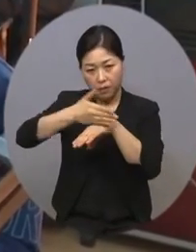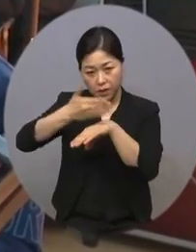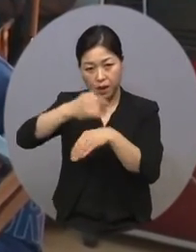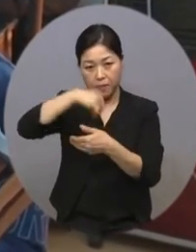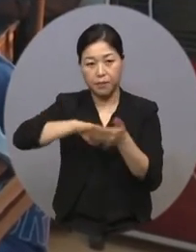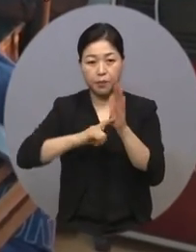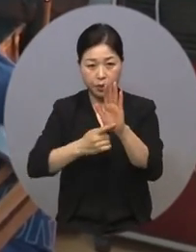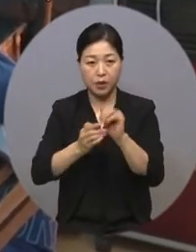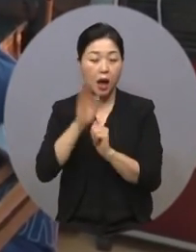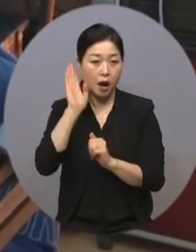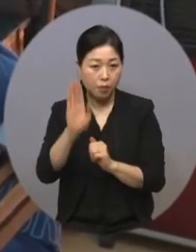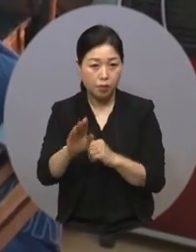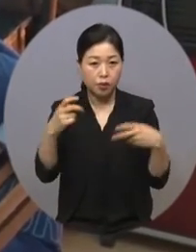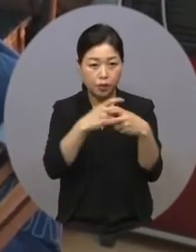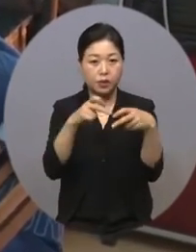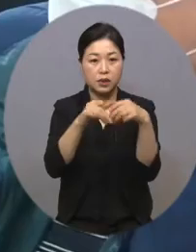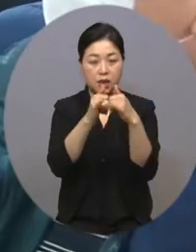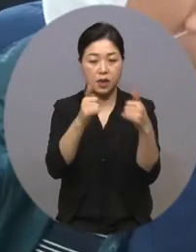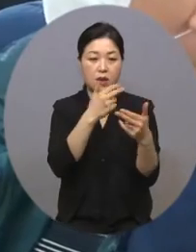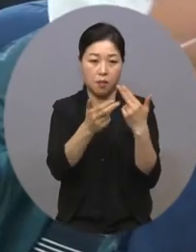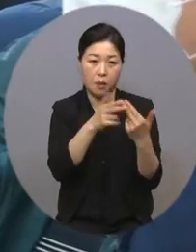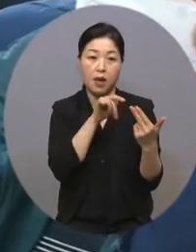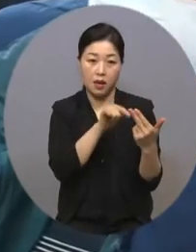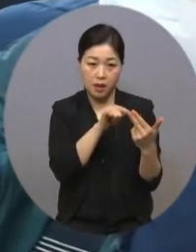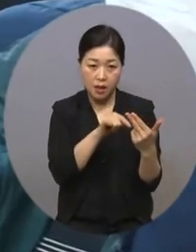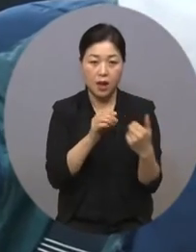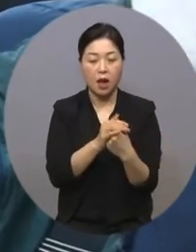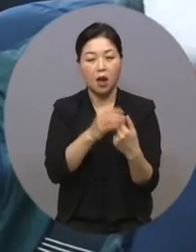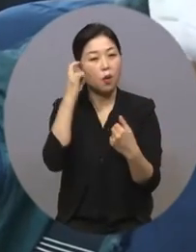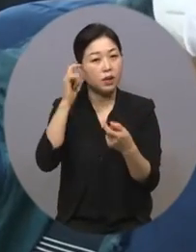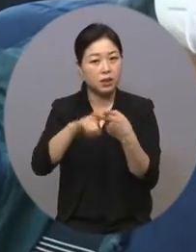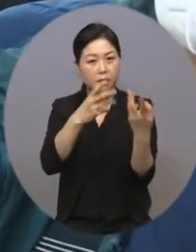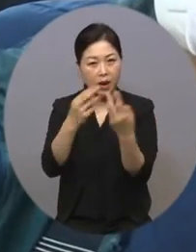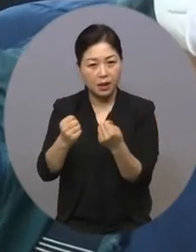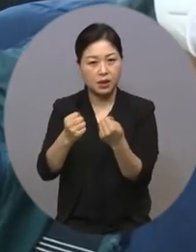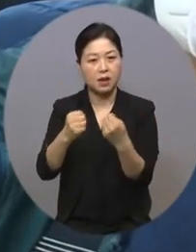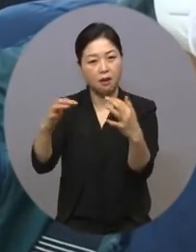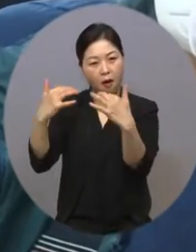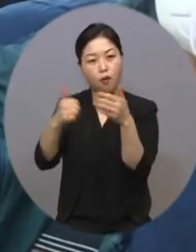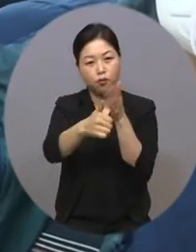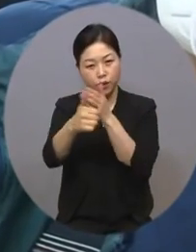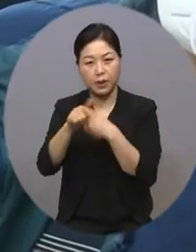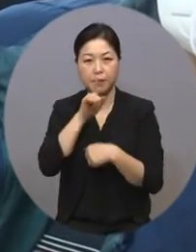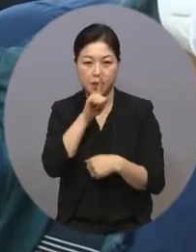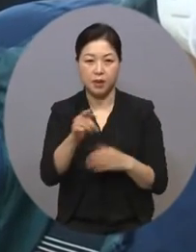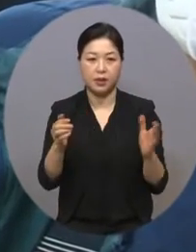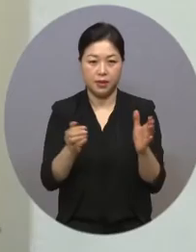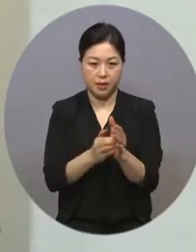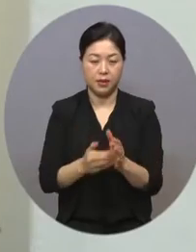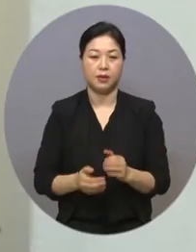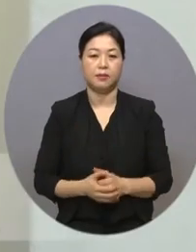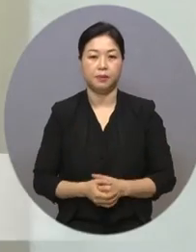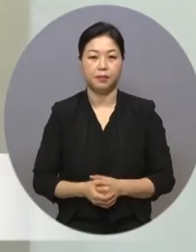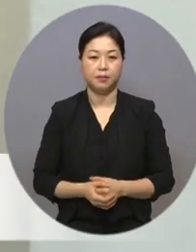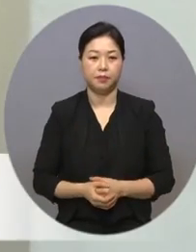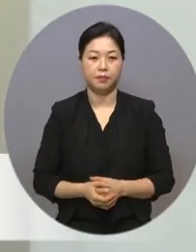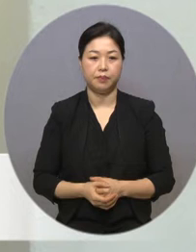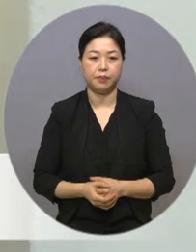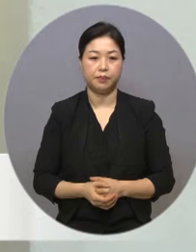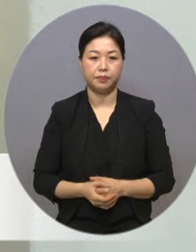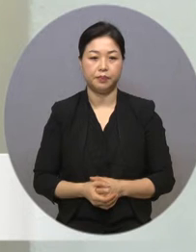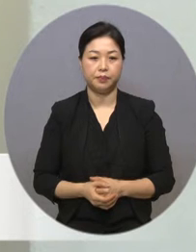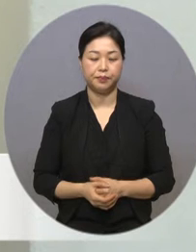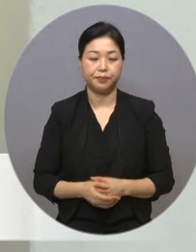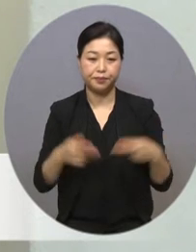전하며 앞으로도 교통장애인협회에 많은 관심을 기울여주길 바란다고 말했습니다. 앞으로도